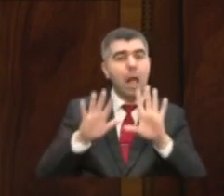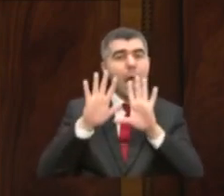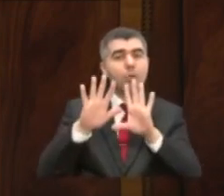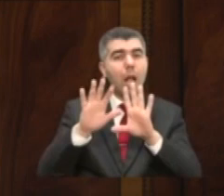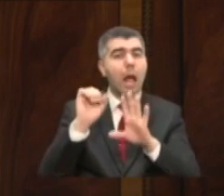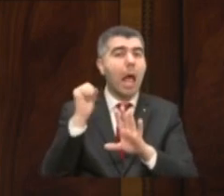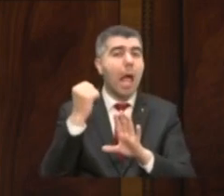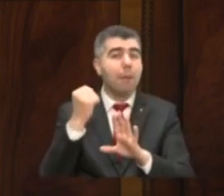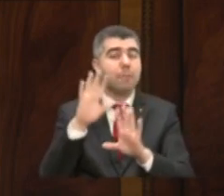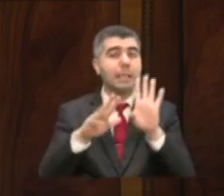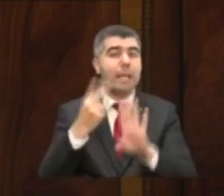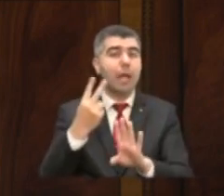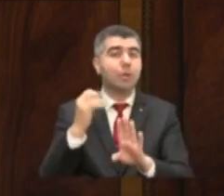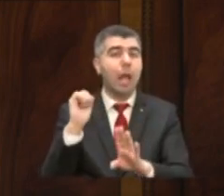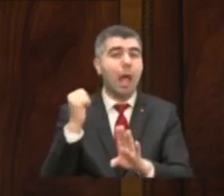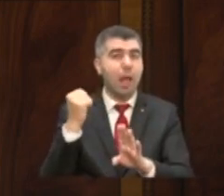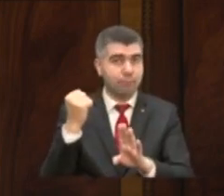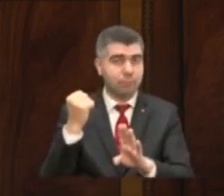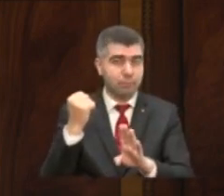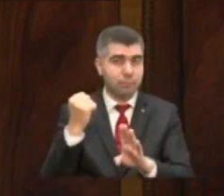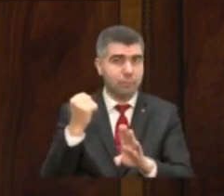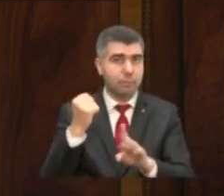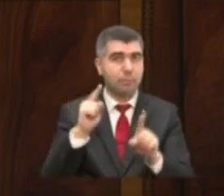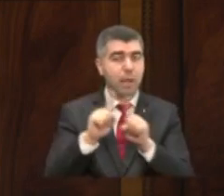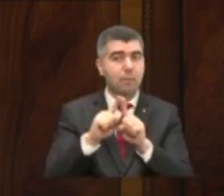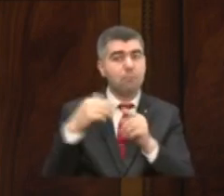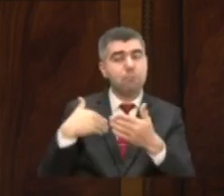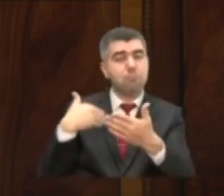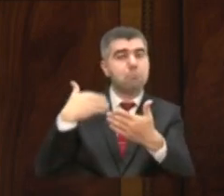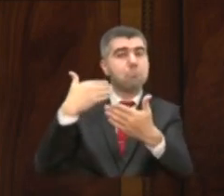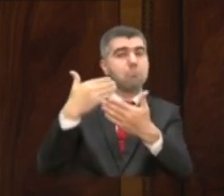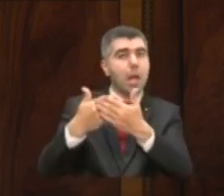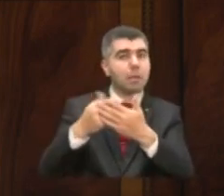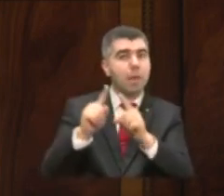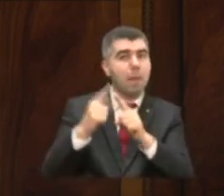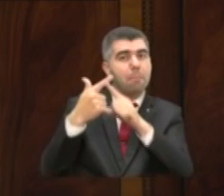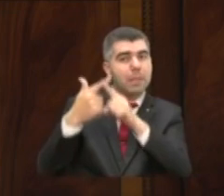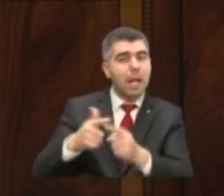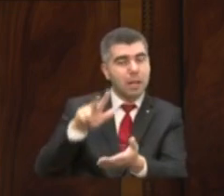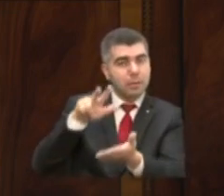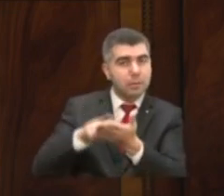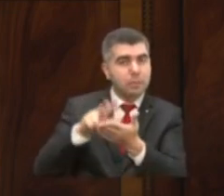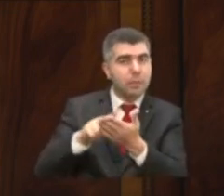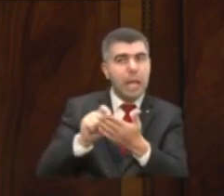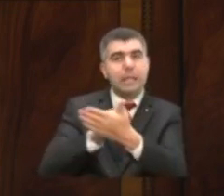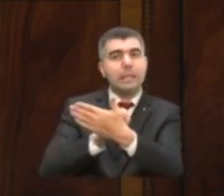عام كيجي واحد قانون التصفيه ديال ما بعد 10 سنوات، دابا الان قلصنا هذا الاجل